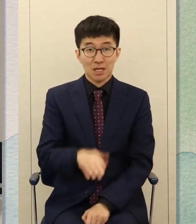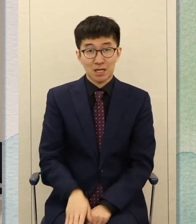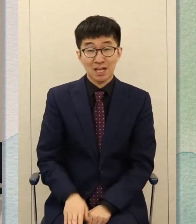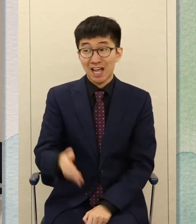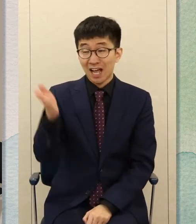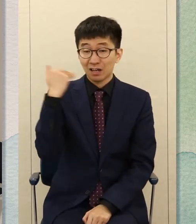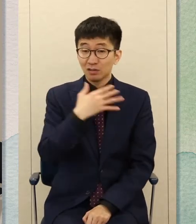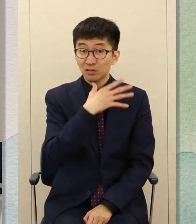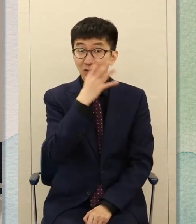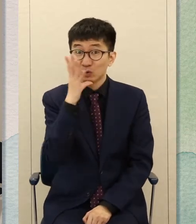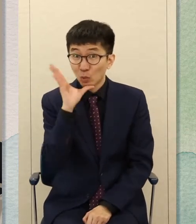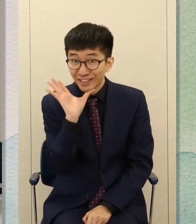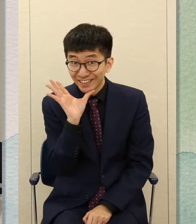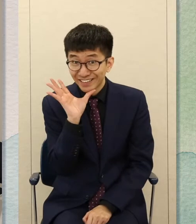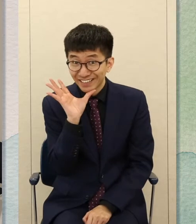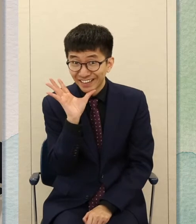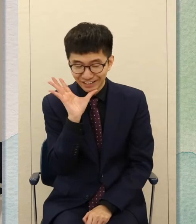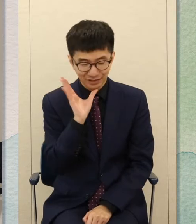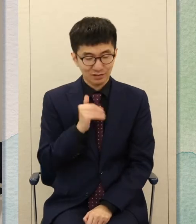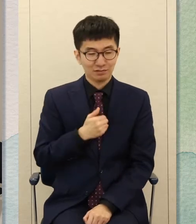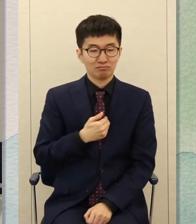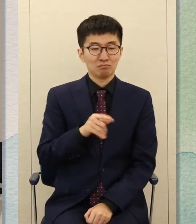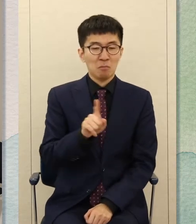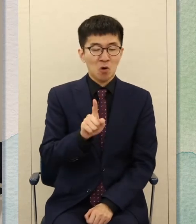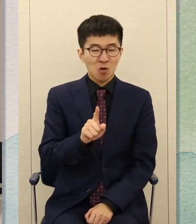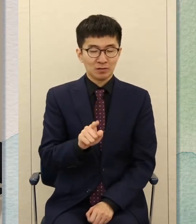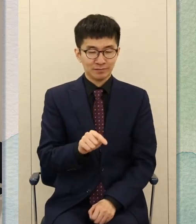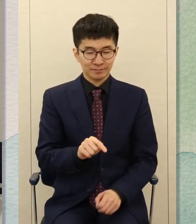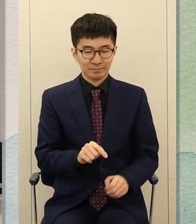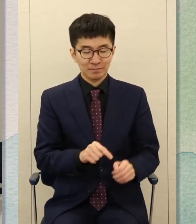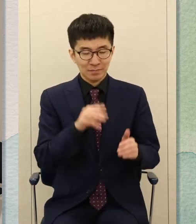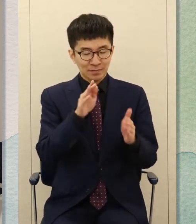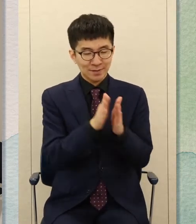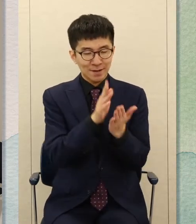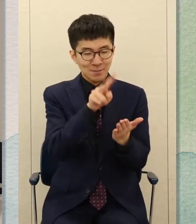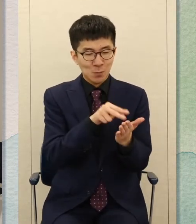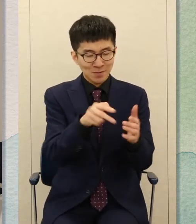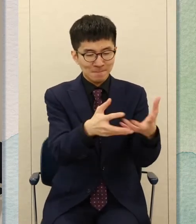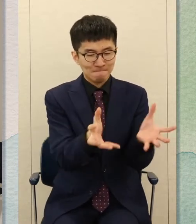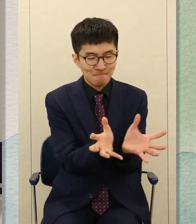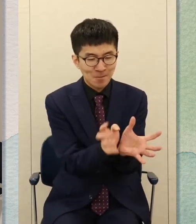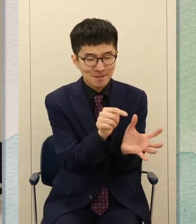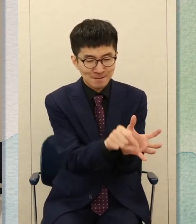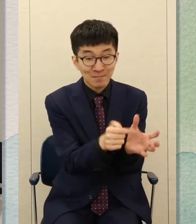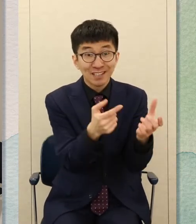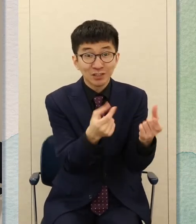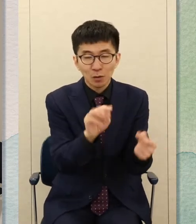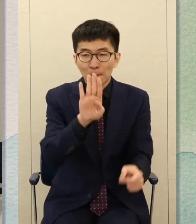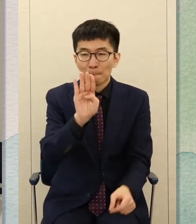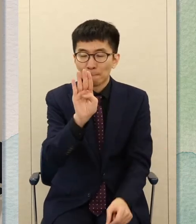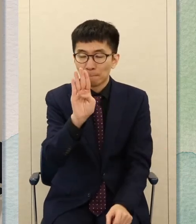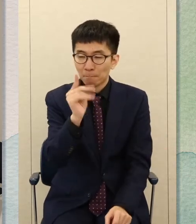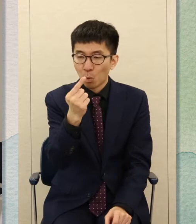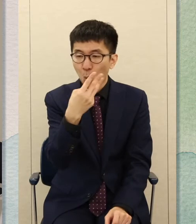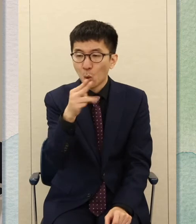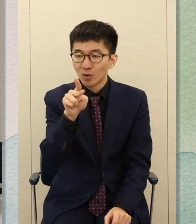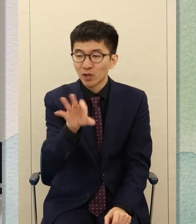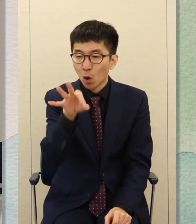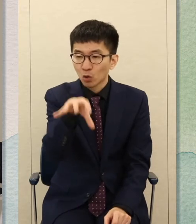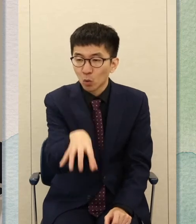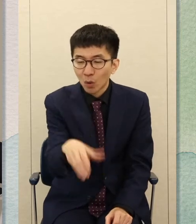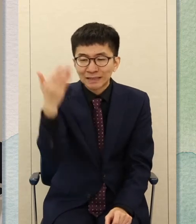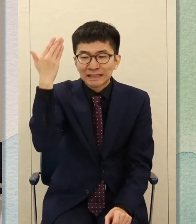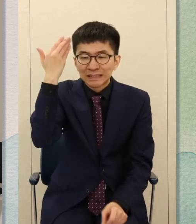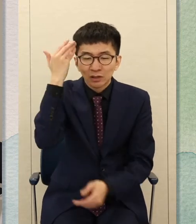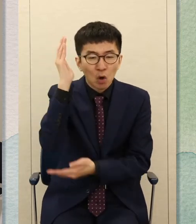독서 모임처럼 이 보령을 인문학 도시로 만들겠다고 활동을 하신다든가. 그리고 이 어린이책